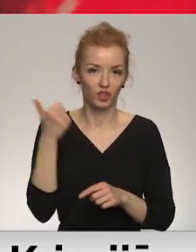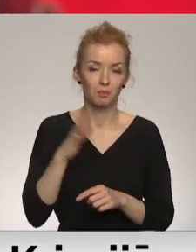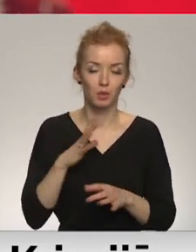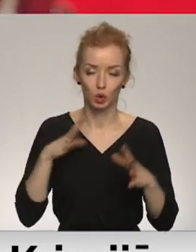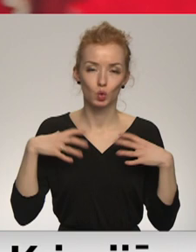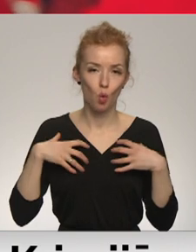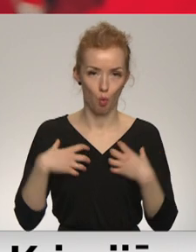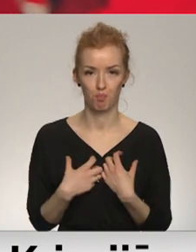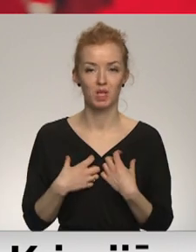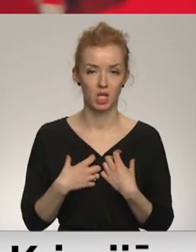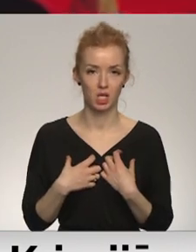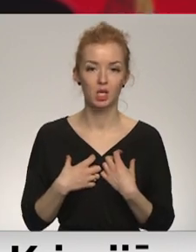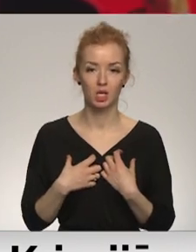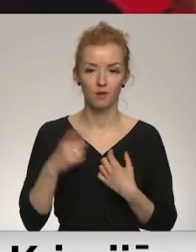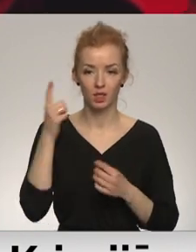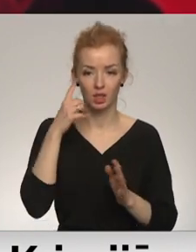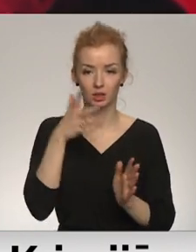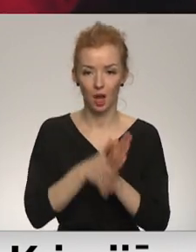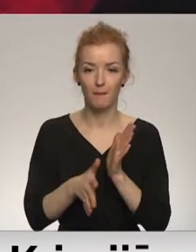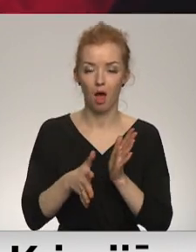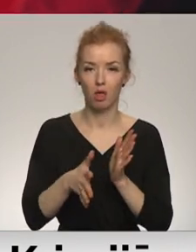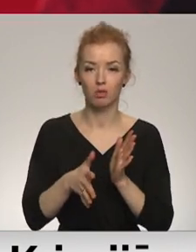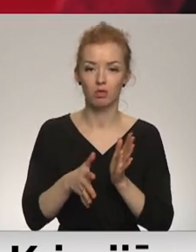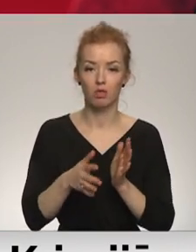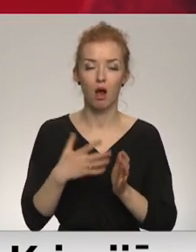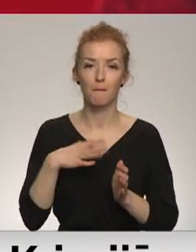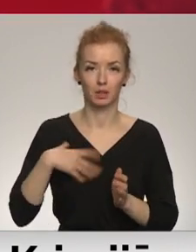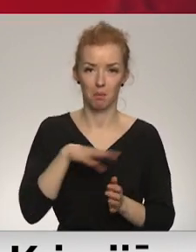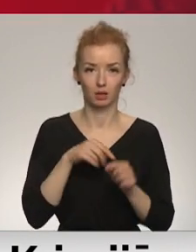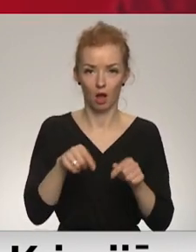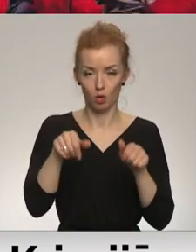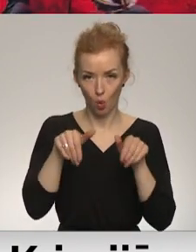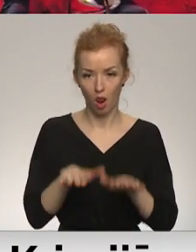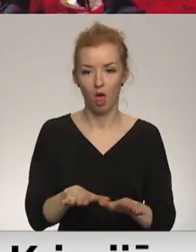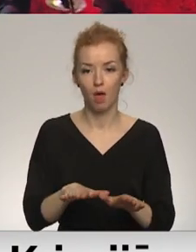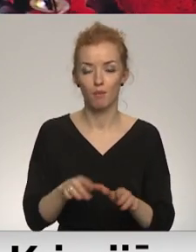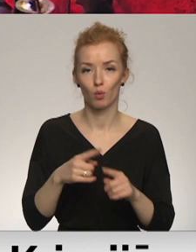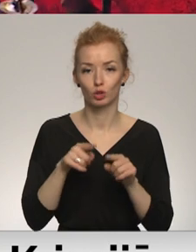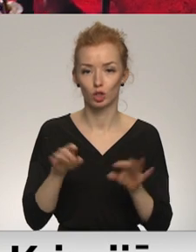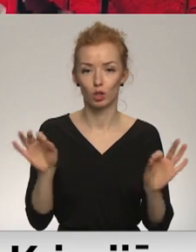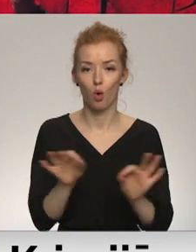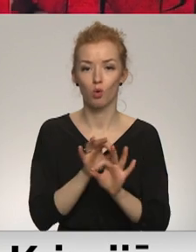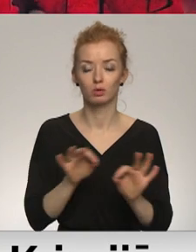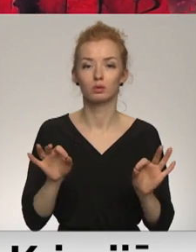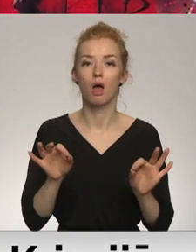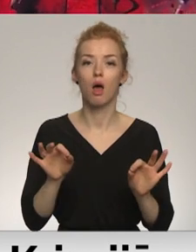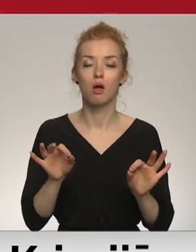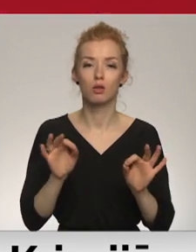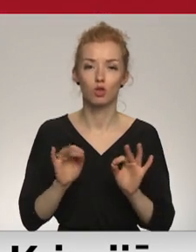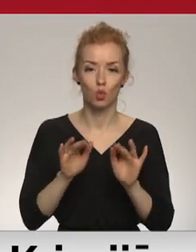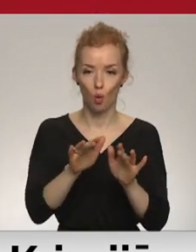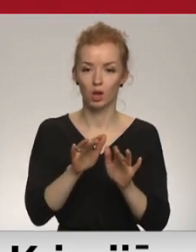ar skumjām viņi saprata mūsu lēmumu un šī koncerta norises, šo koncerta